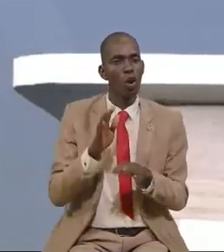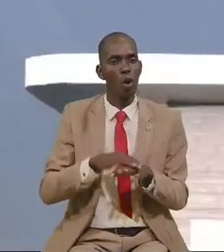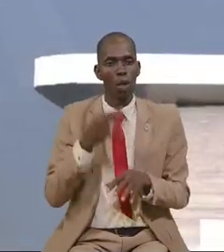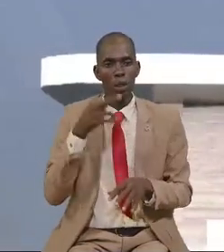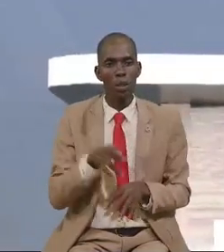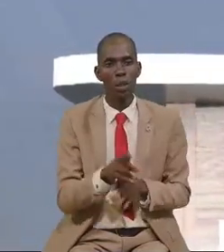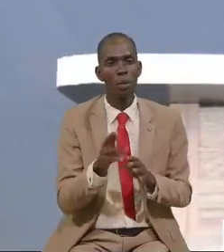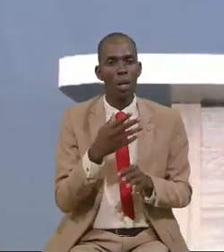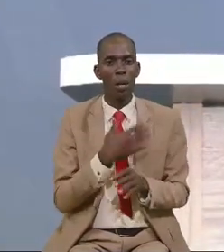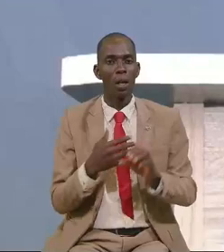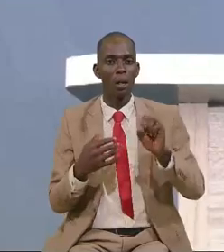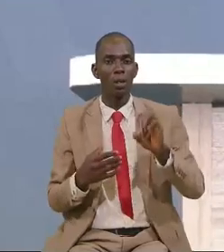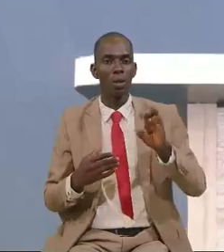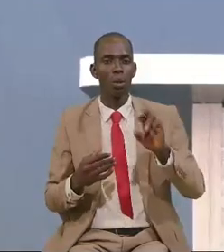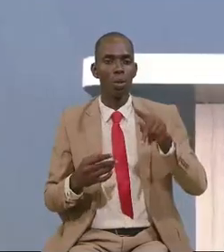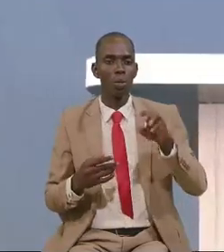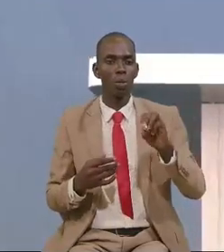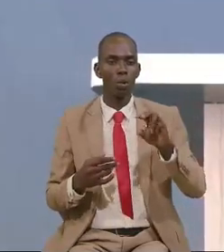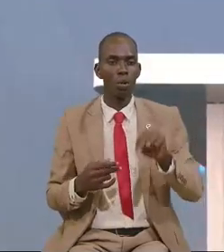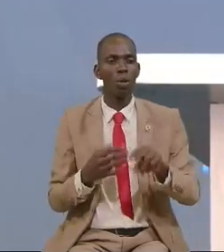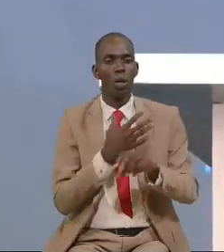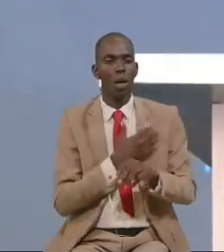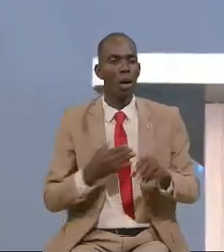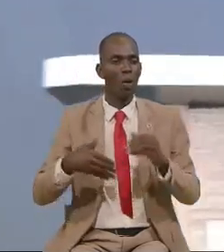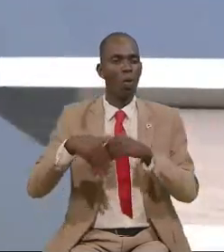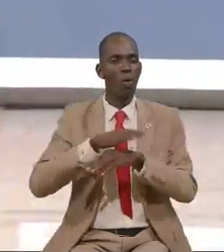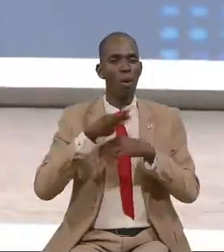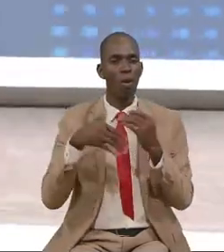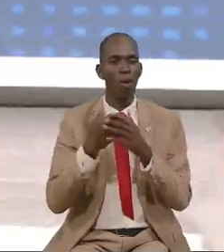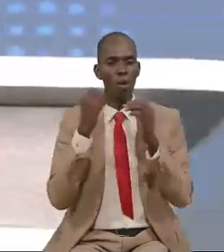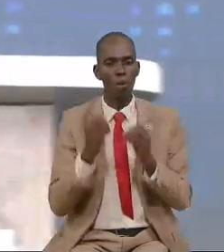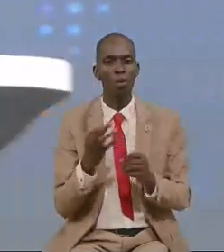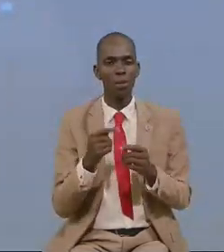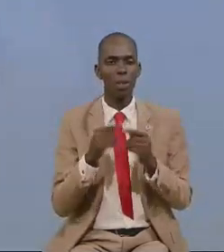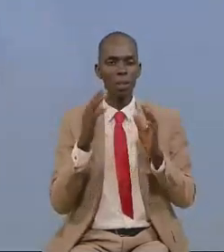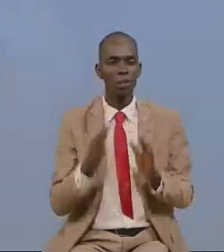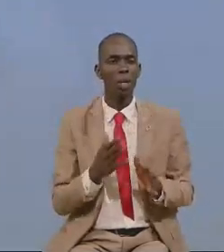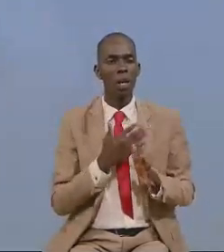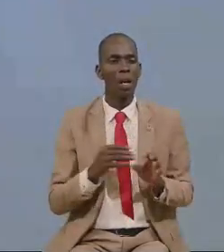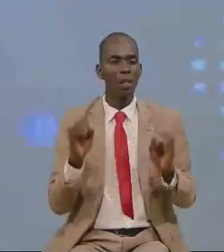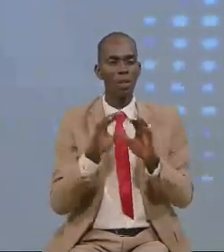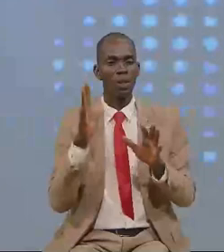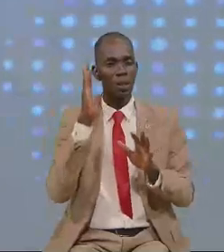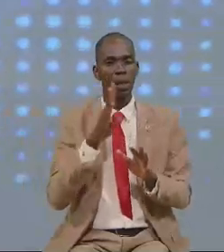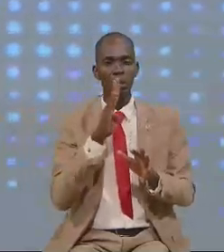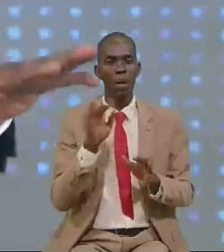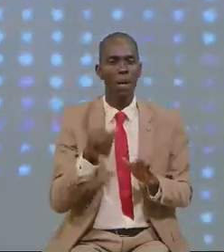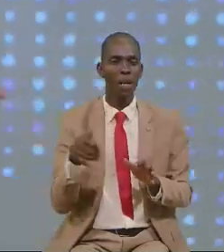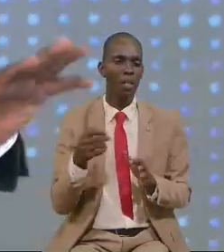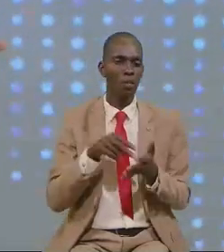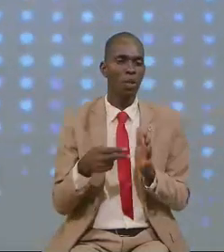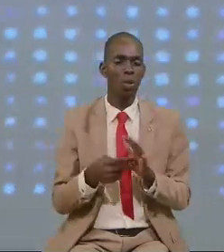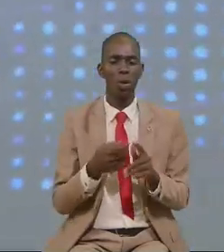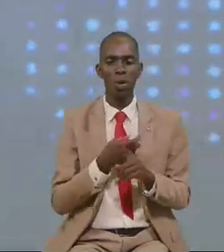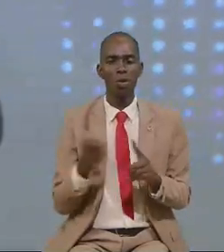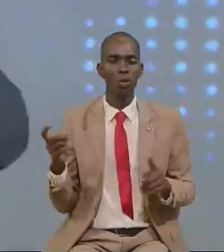de l'ennemi. Et rien ne pourra vous nuire. Tu veux voyager au village après